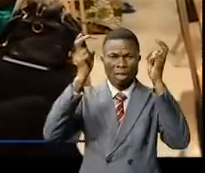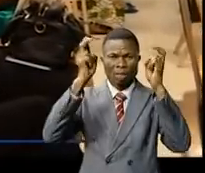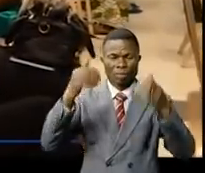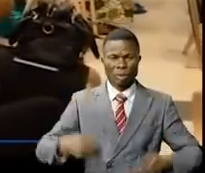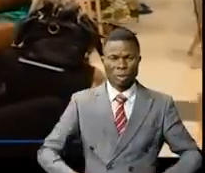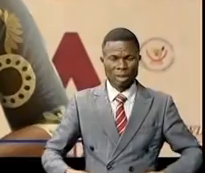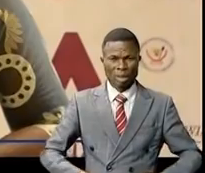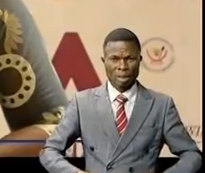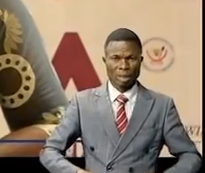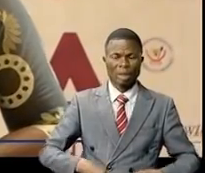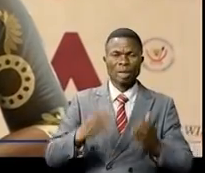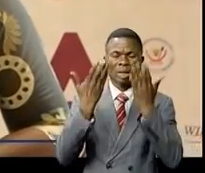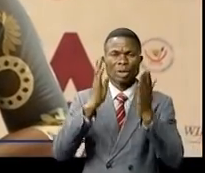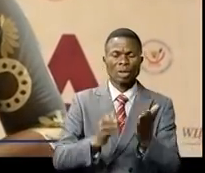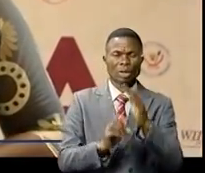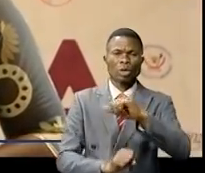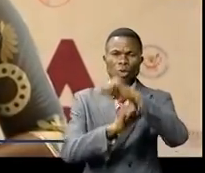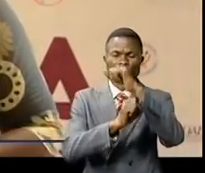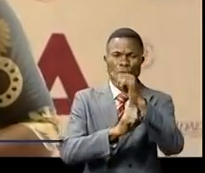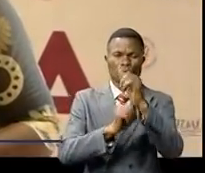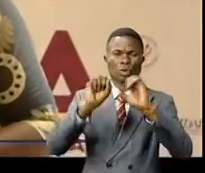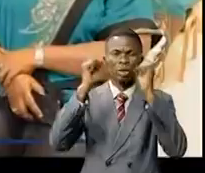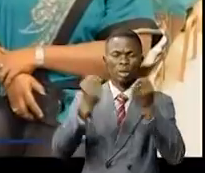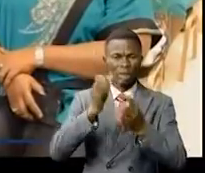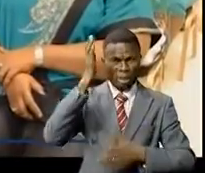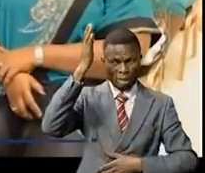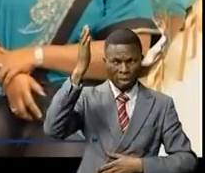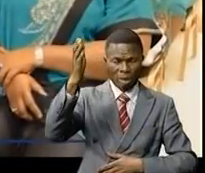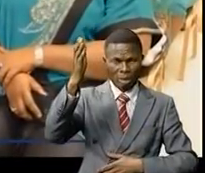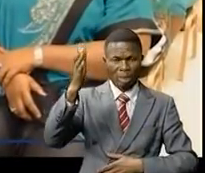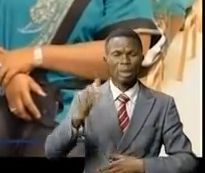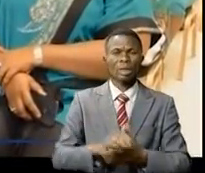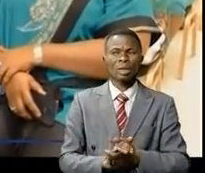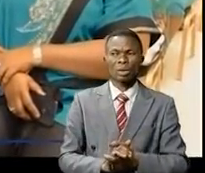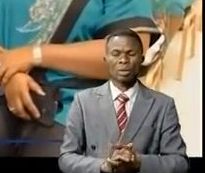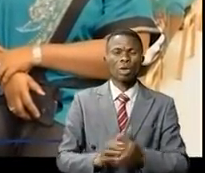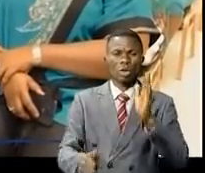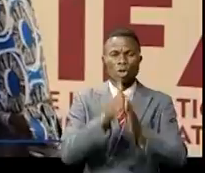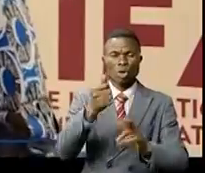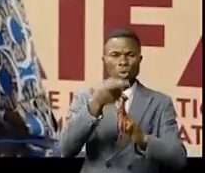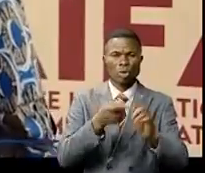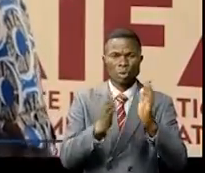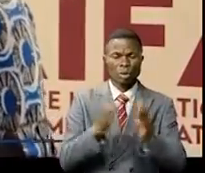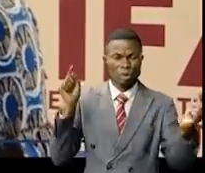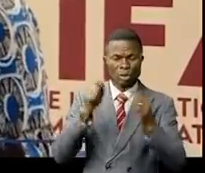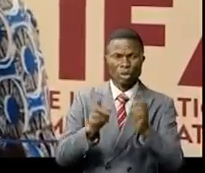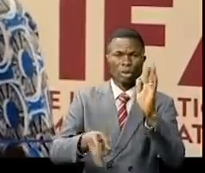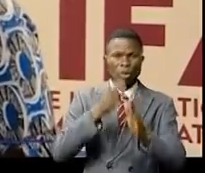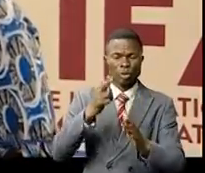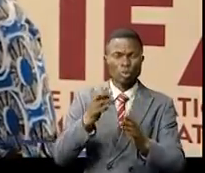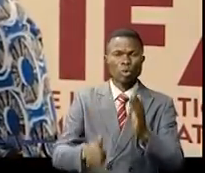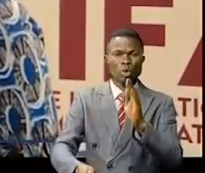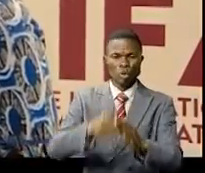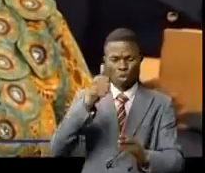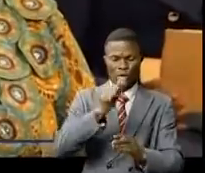responsable piliers de la société de demain cette campagne va se dérouler du 11 octobre au 12 novembre 2000 21